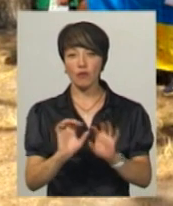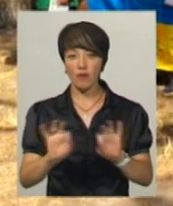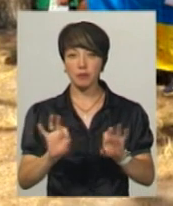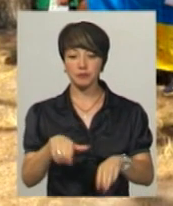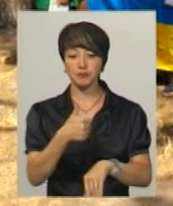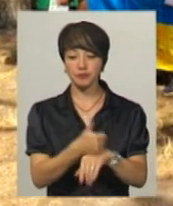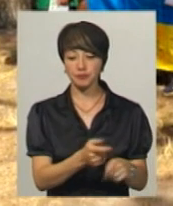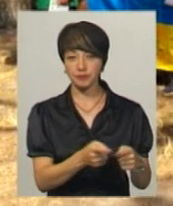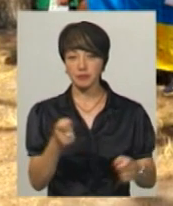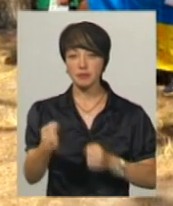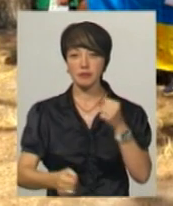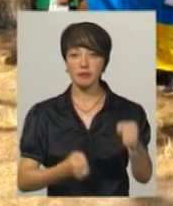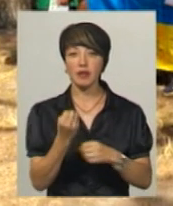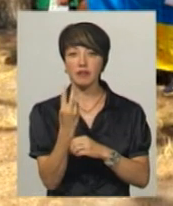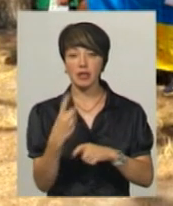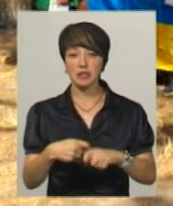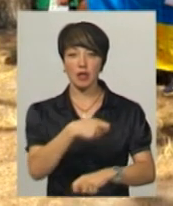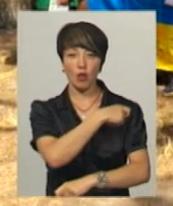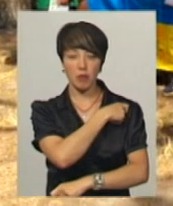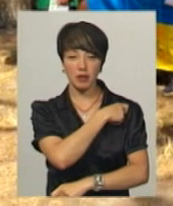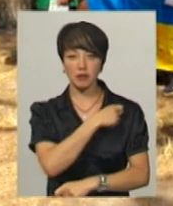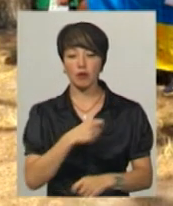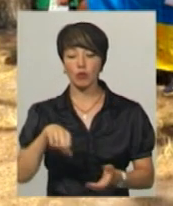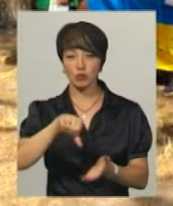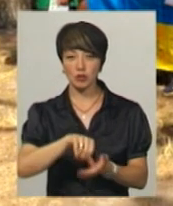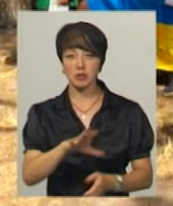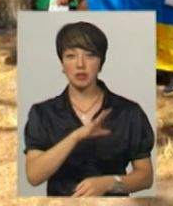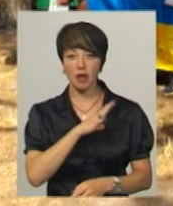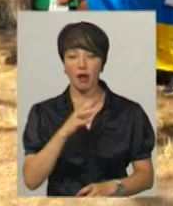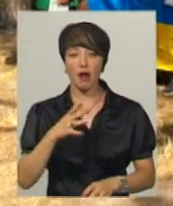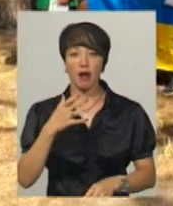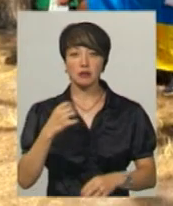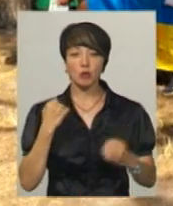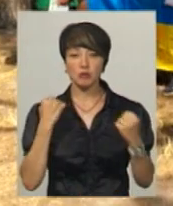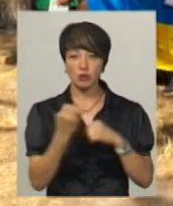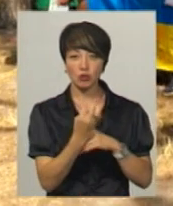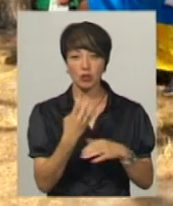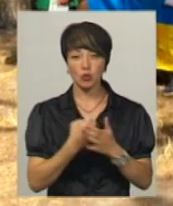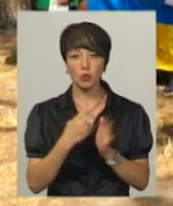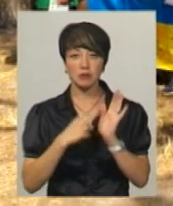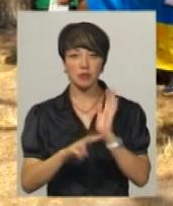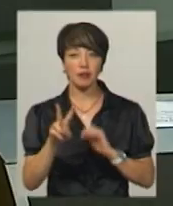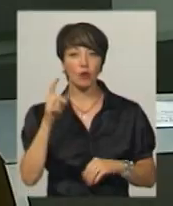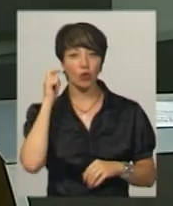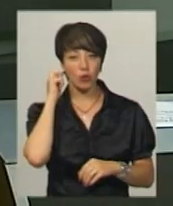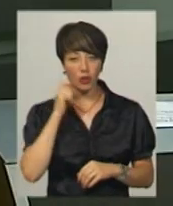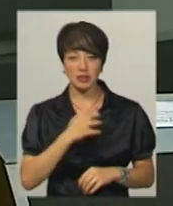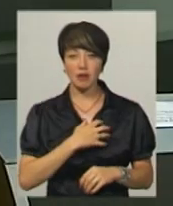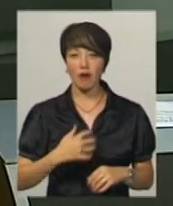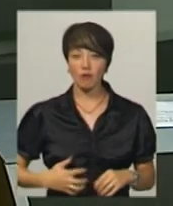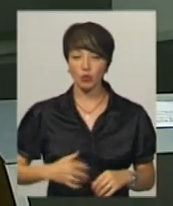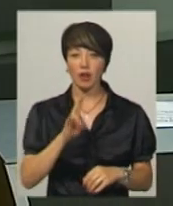основною дистанцією був забіг на 12 кілометрів, в якому брали участь атлети від 14 до 72 років з